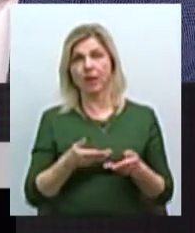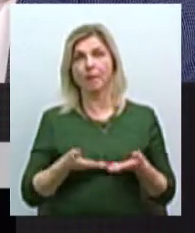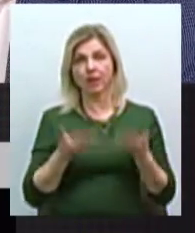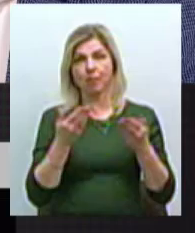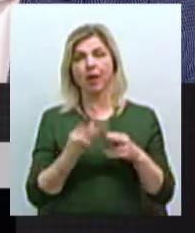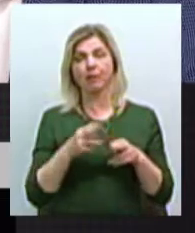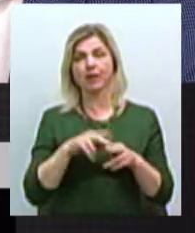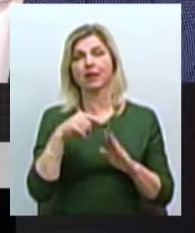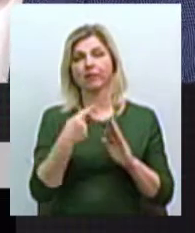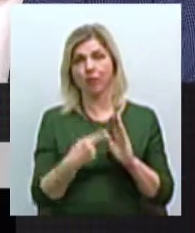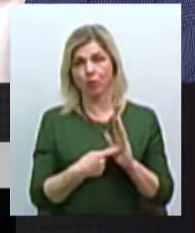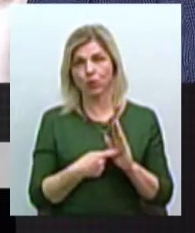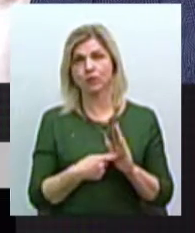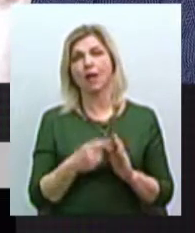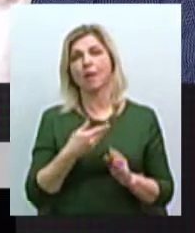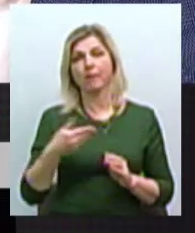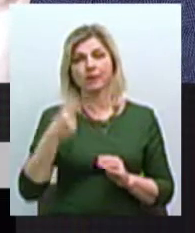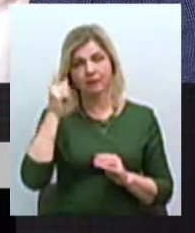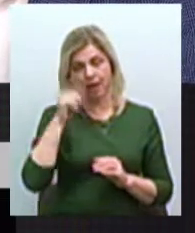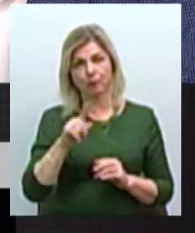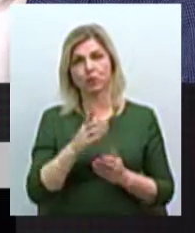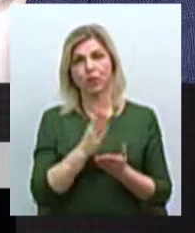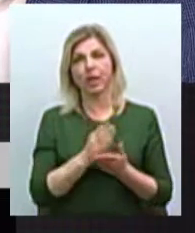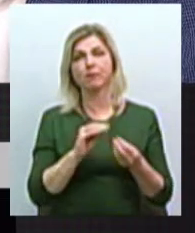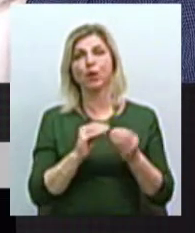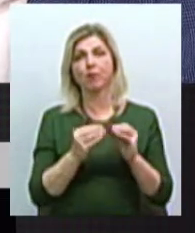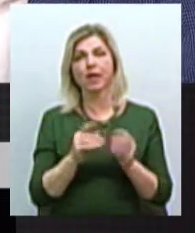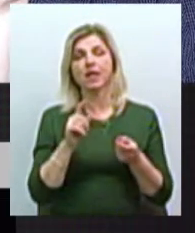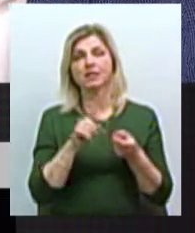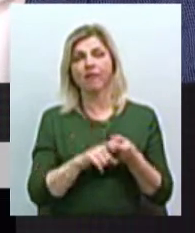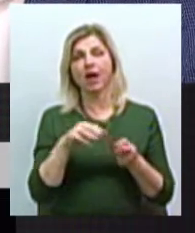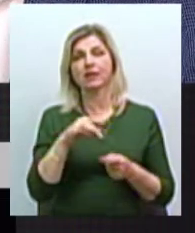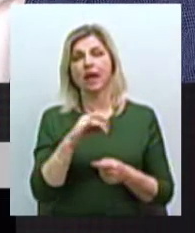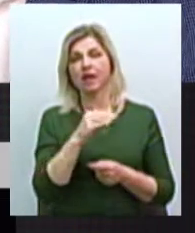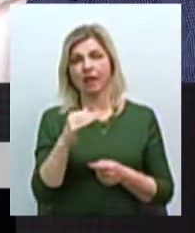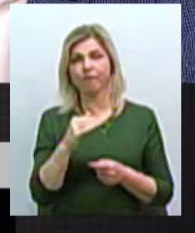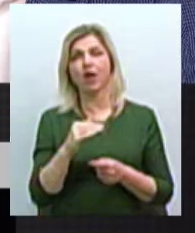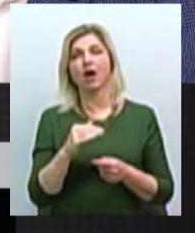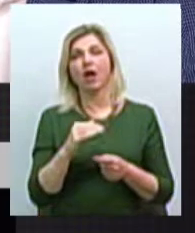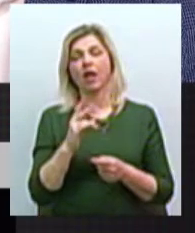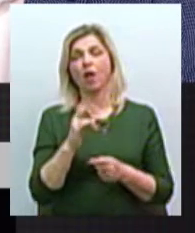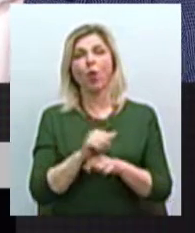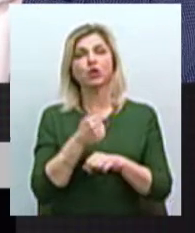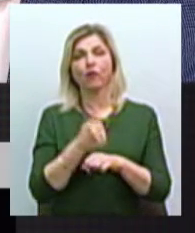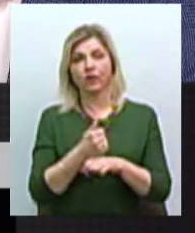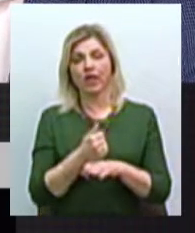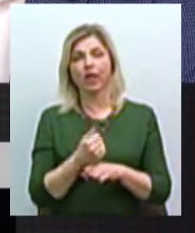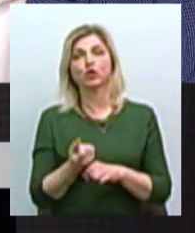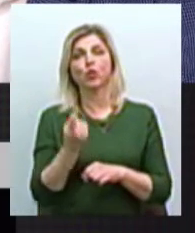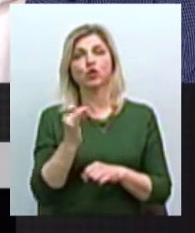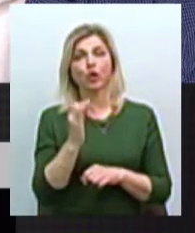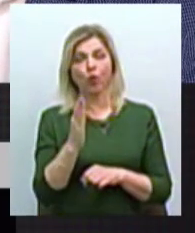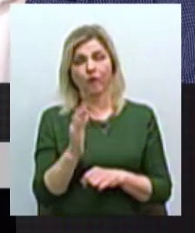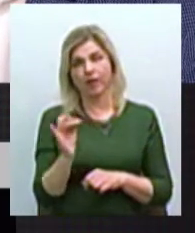сотрудниками облгосадминистрации. Мы знаем, что есть проблематика, связанная с тарифообразованием не только в в основных традиционных источниках, а еще и